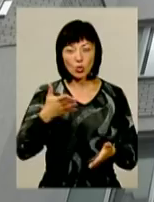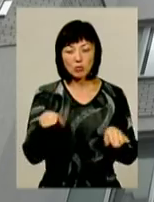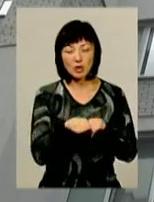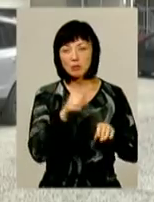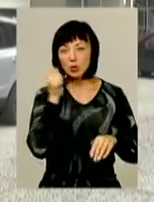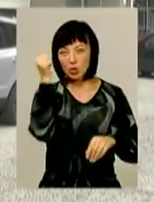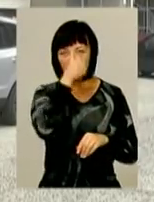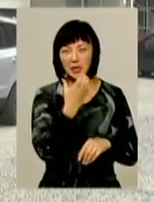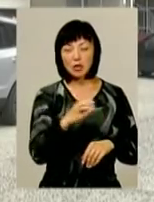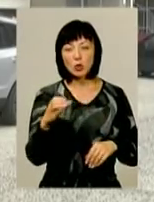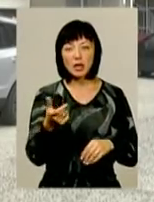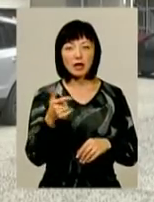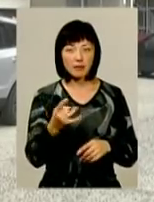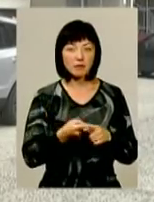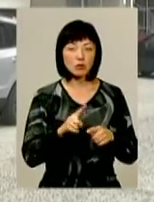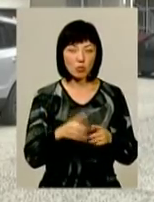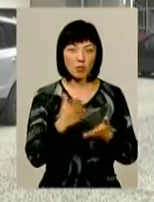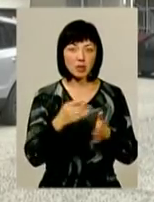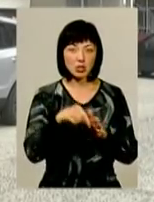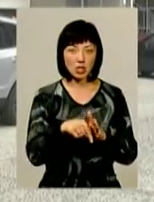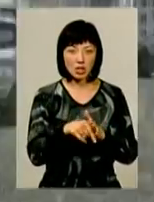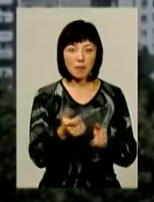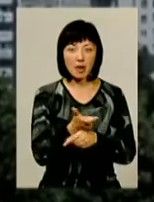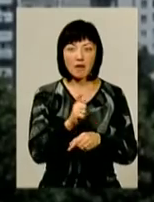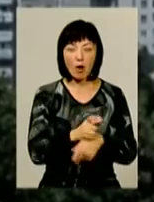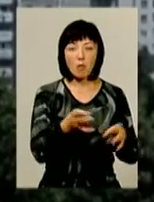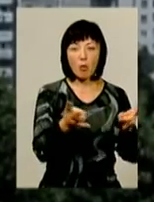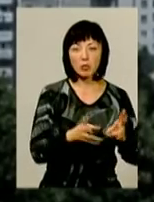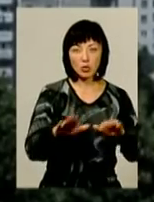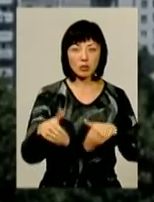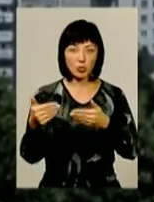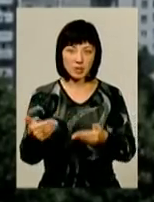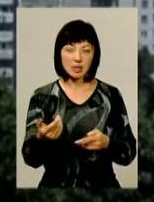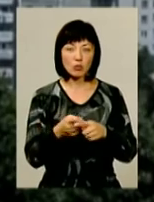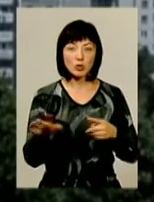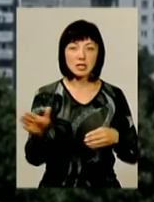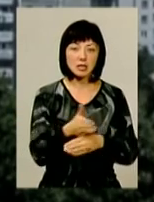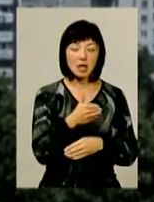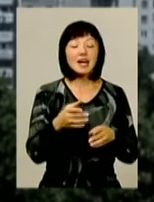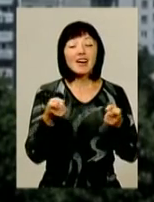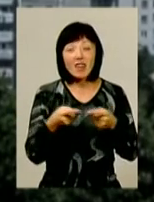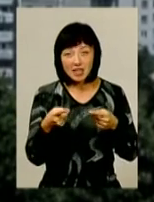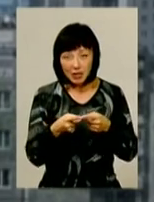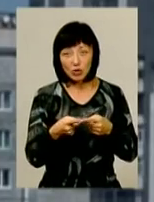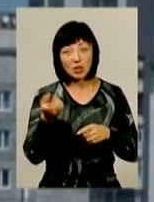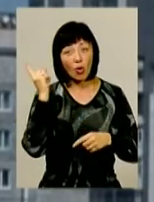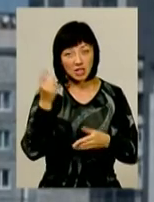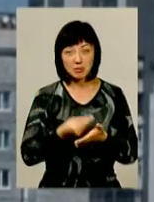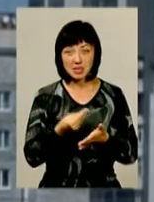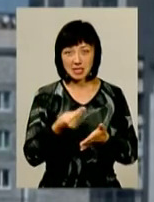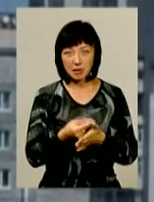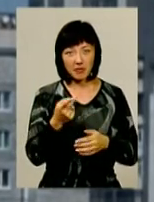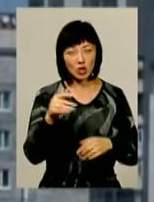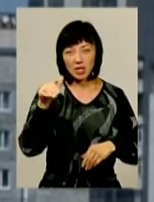минулим роком на сотні гривень. У цьому відіграла роль, зокрема, і перевага попиту над пропозиціями. Тому зняти пристойне житло за колишніми цінами, скажімо,